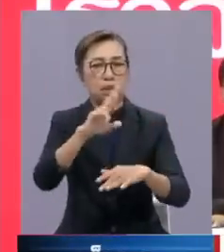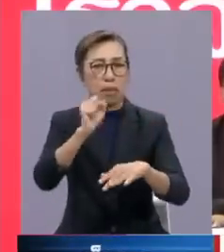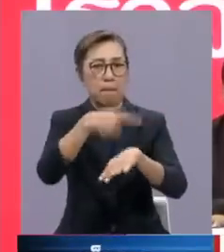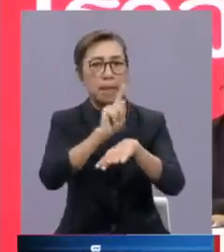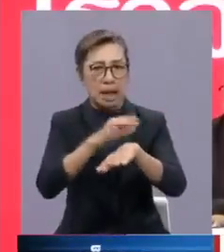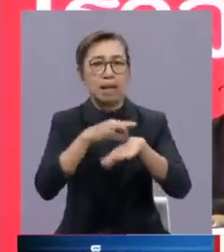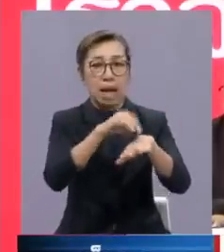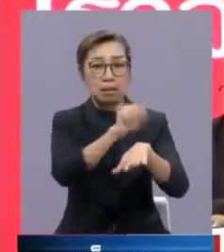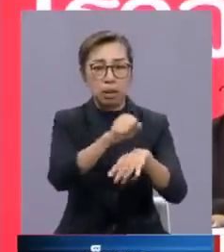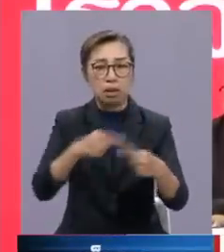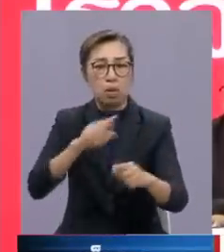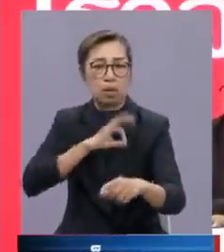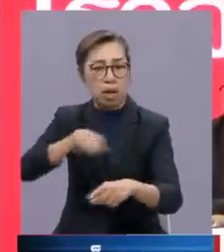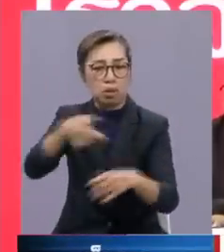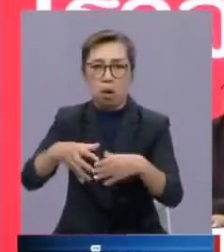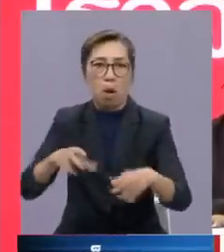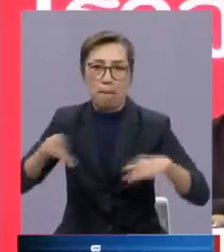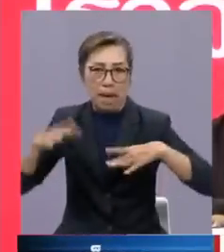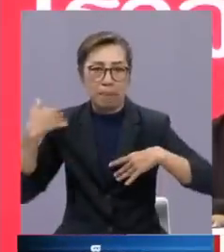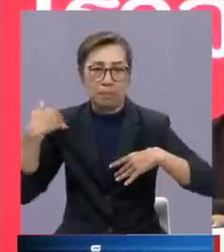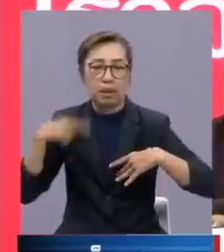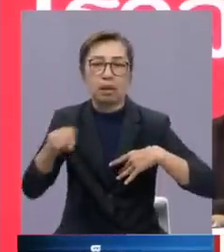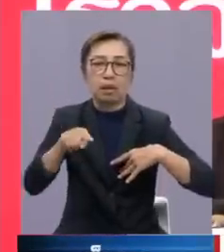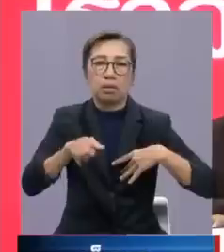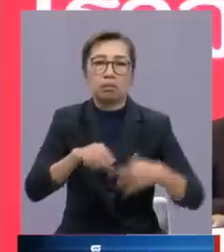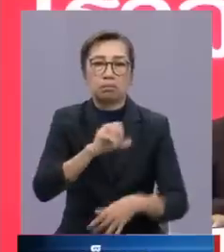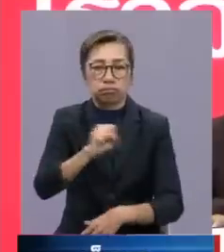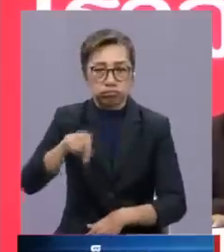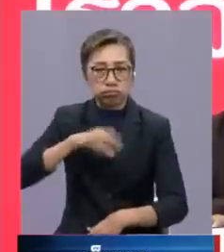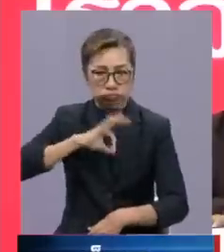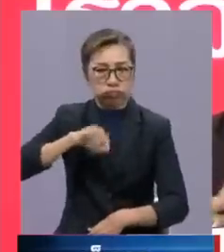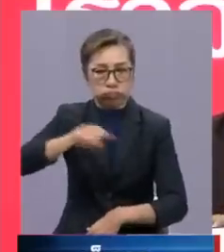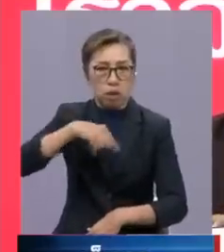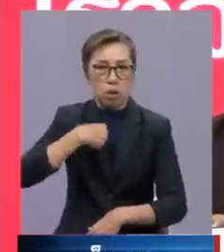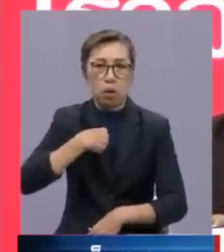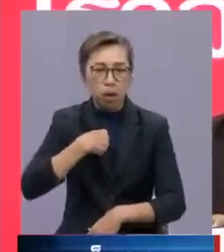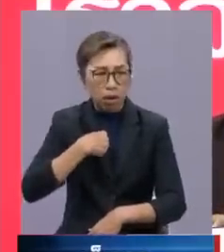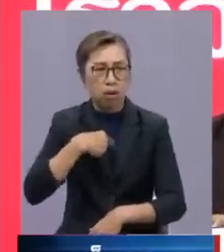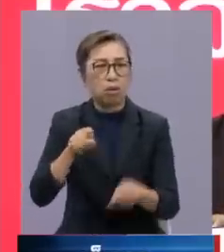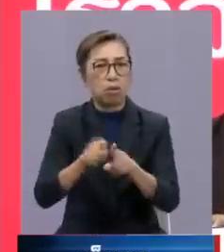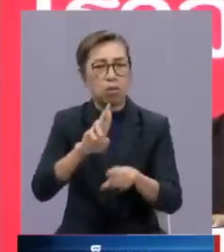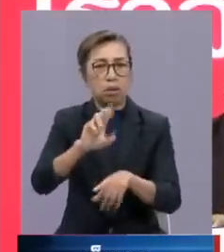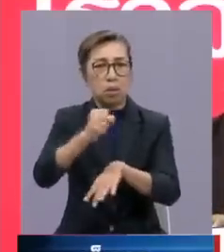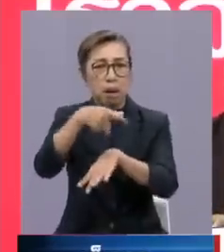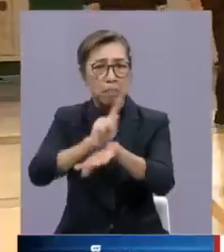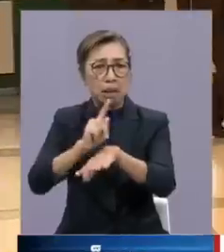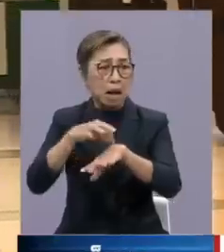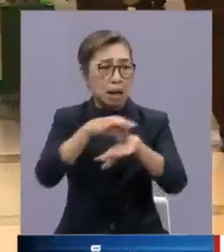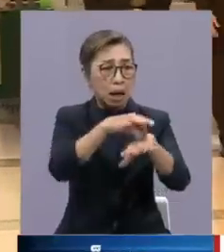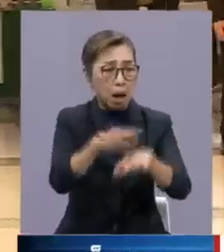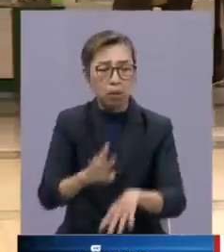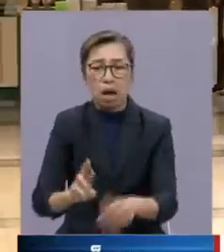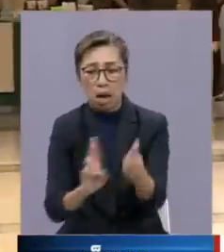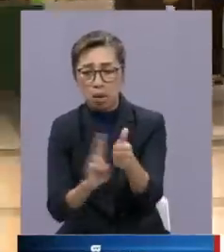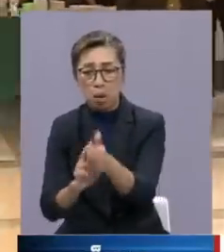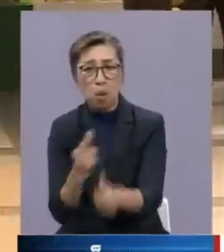ม่ยอมด้วยมีรายงานว่าทีมสสเนี่ยไม่โอเคกับการเสียเก้าอี้ประธานสภาแลกกับเก้าอี้รองประธานสภาคนที่1และค